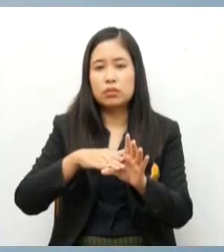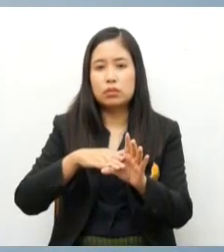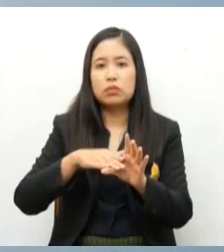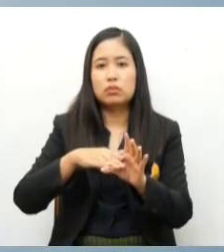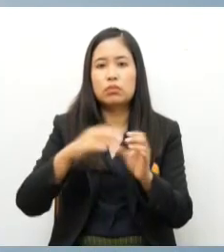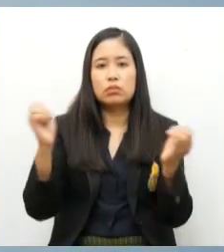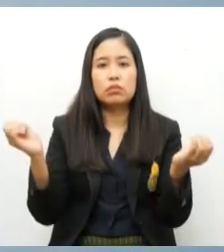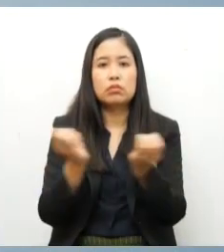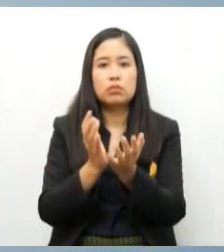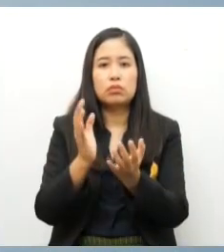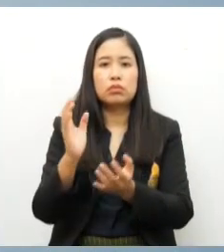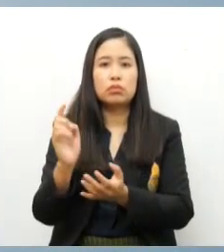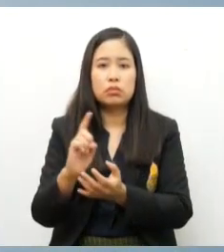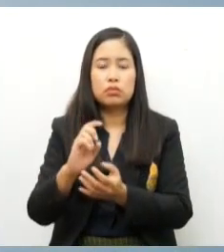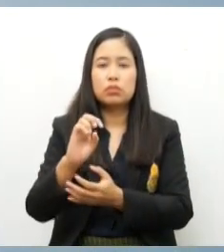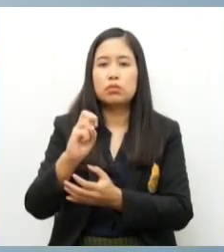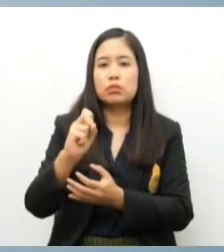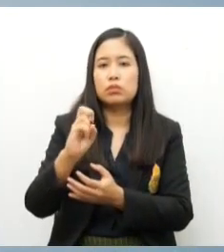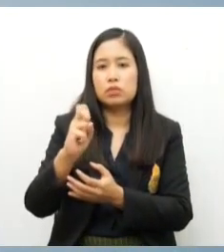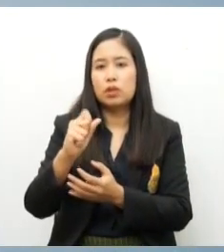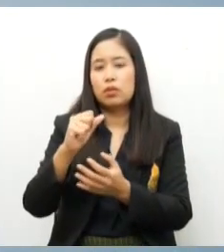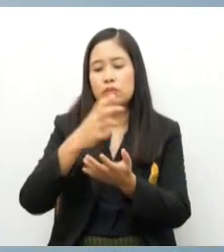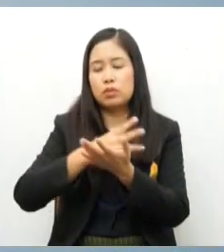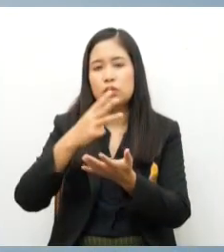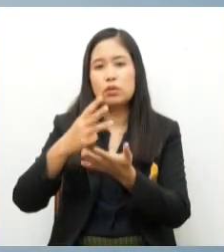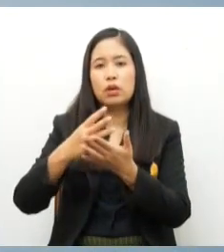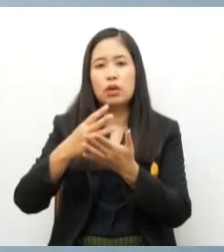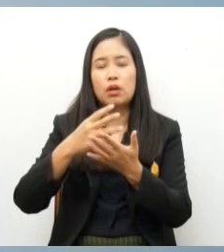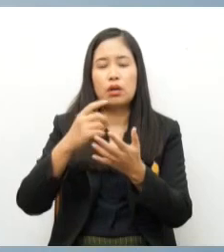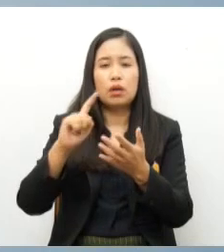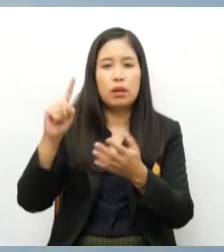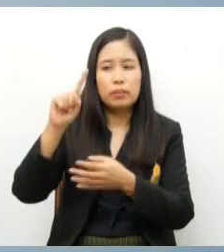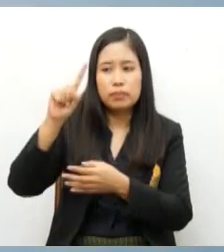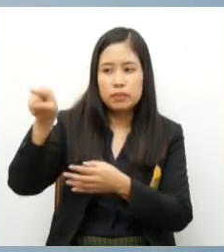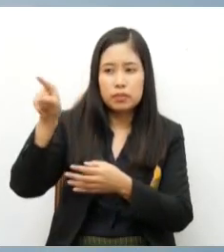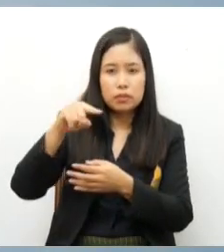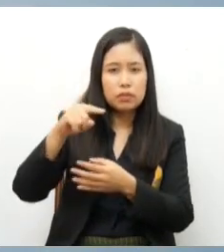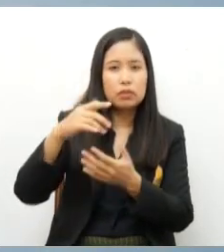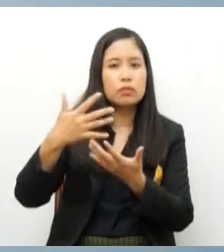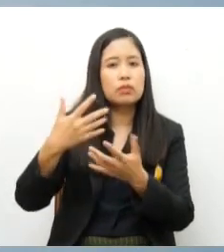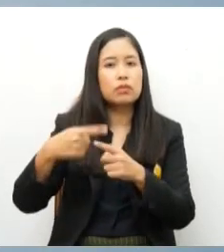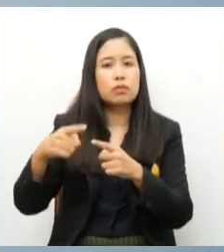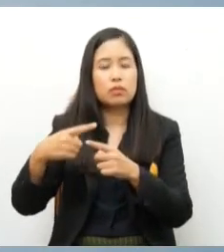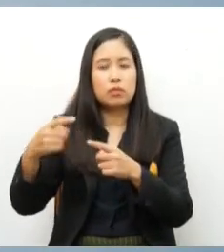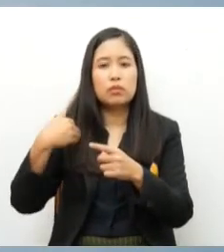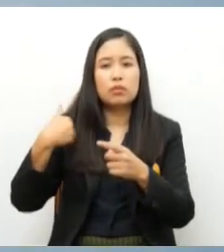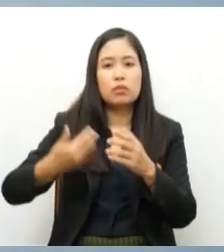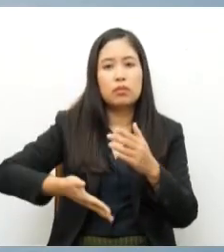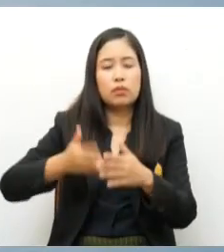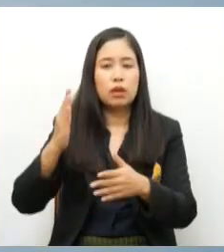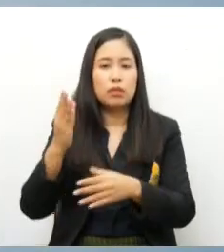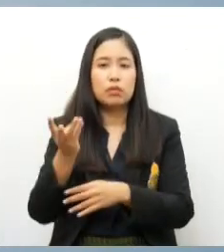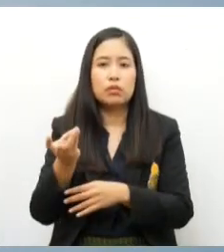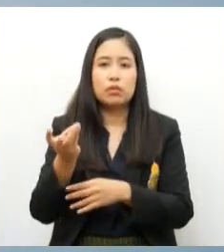ลต่อการสอบในบางวิชาเช่นภาษาอังกฤษอะไรเงี้ยที่ได้ยินข่าวมาว่ามันจะเป็นจริงตามนั้นไหม